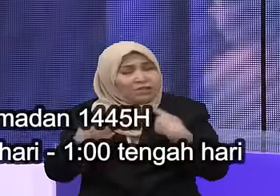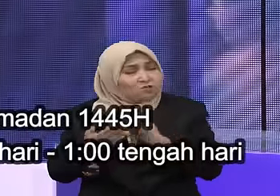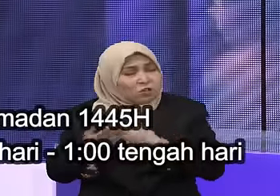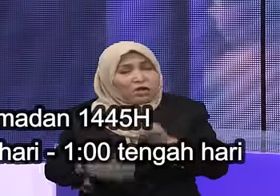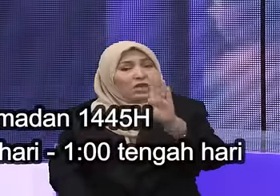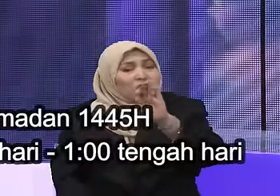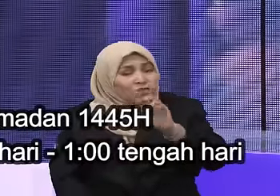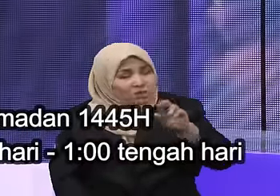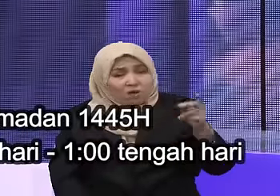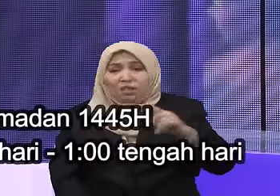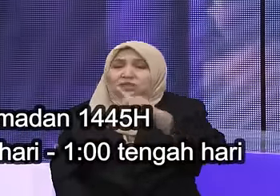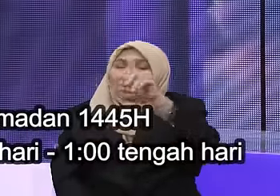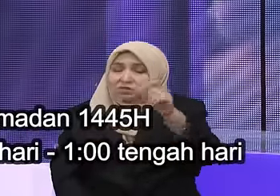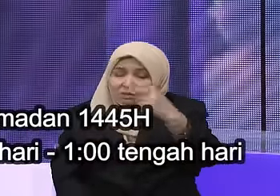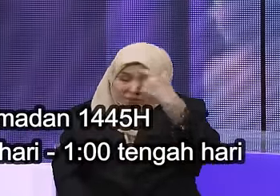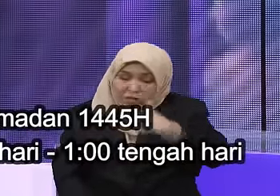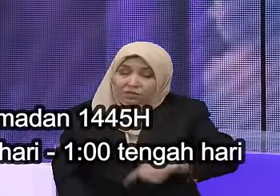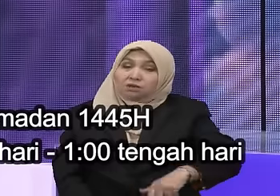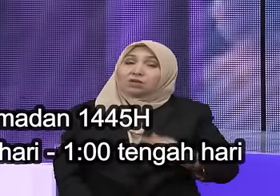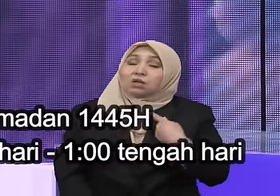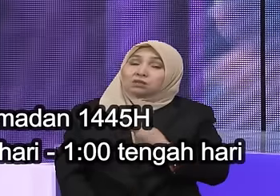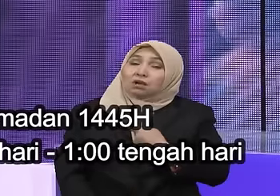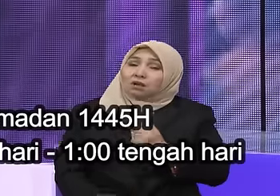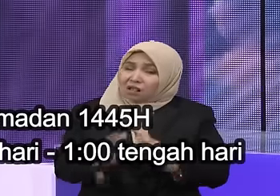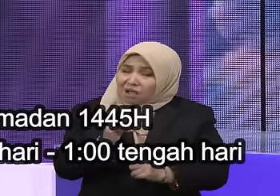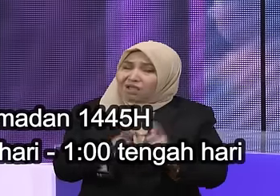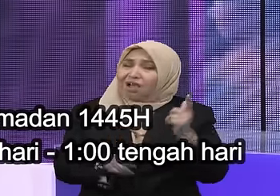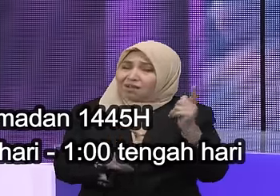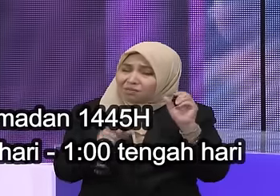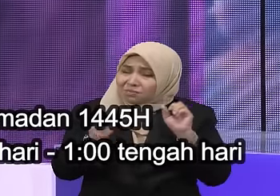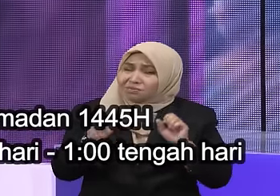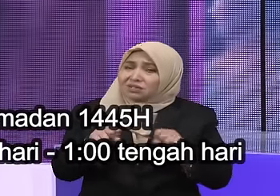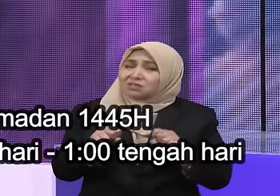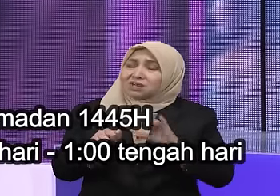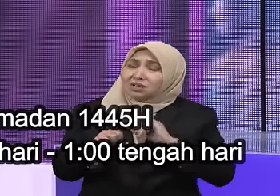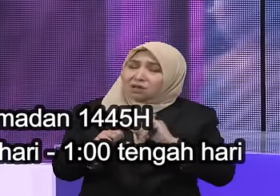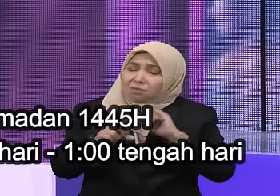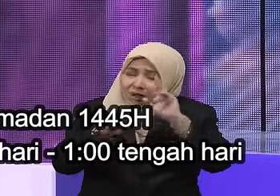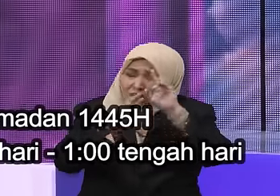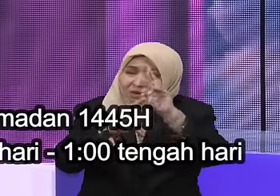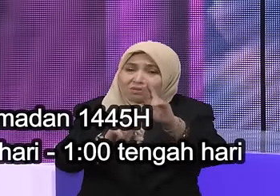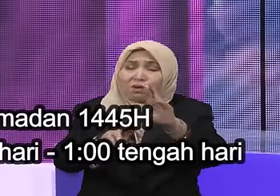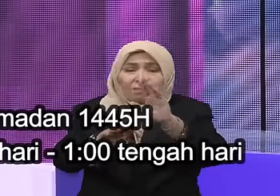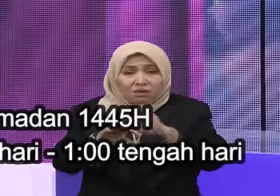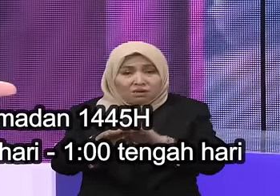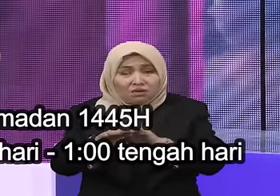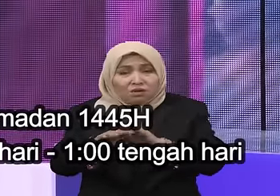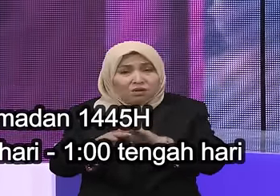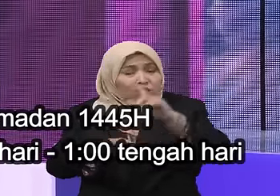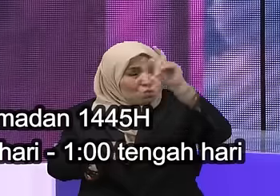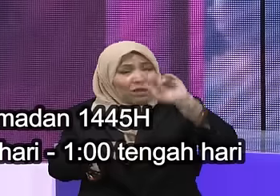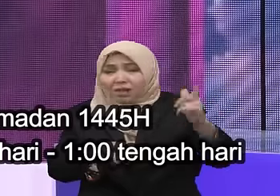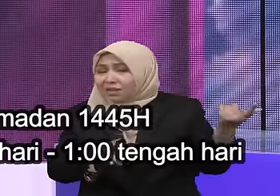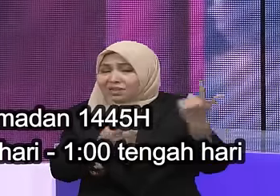fitrah tersebut, tanya kepada diri kita bahawa layakkah saya menghargai kepada Tuhan